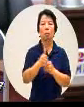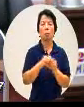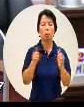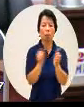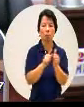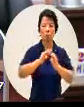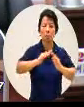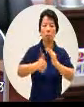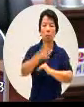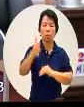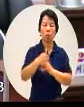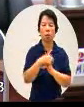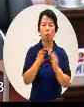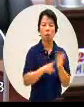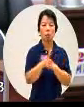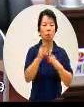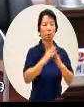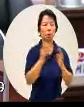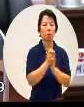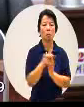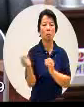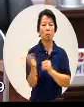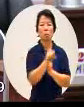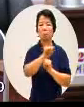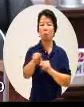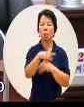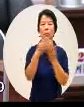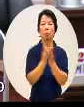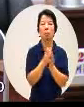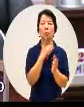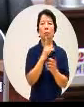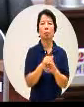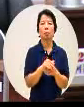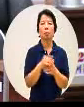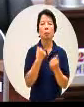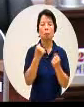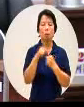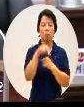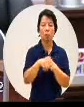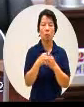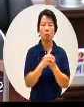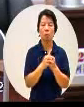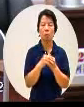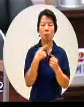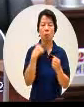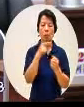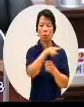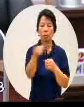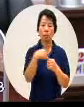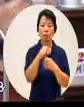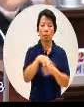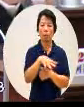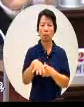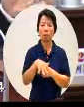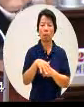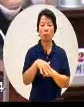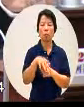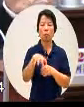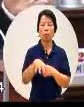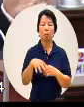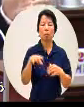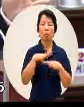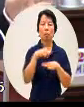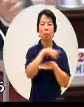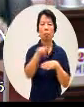老公非常會講所以呢我在這裡齁真的跟各位局處所長還有有